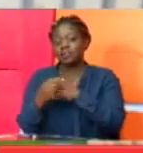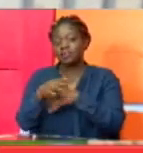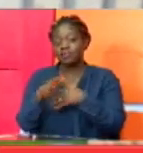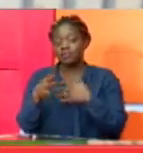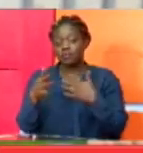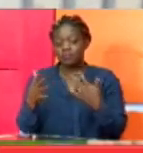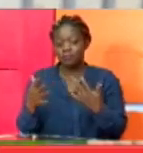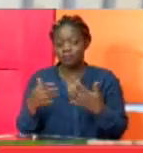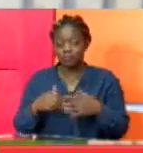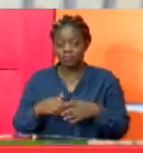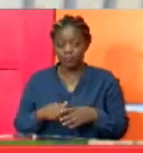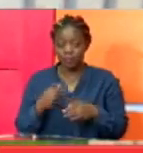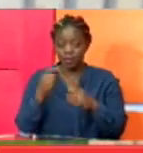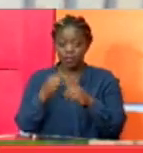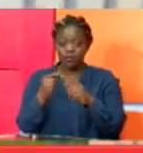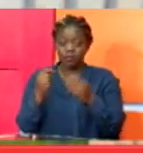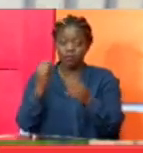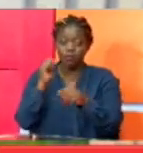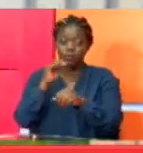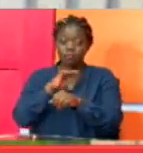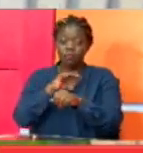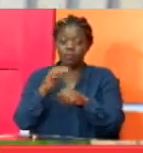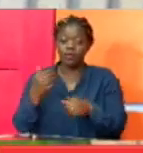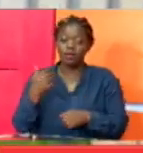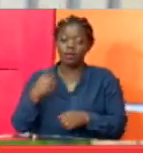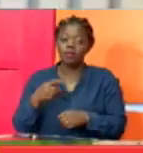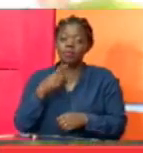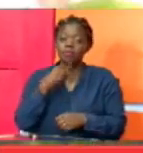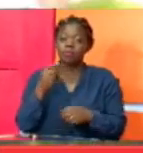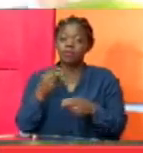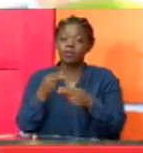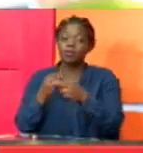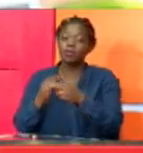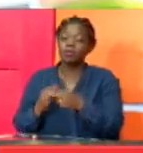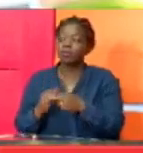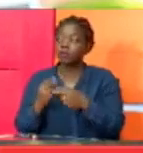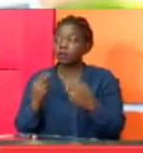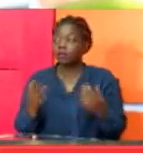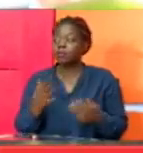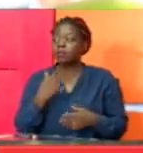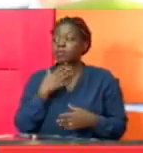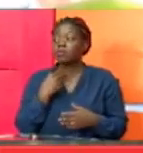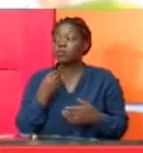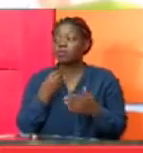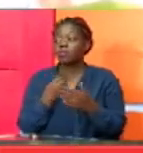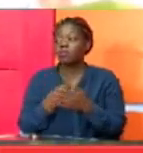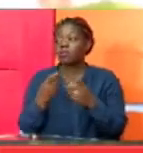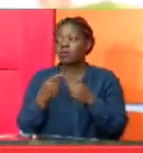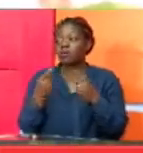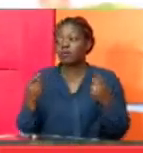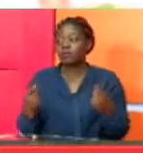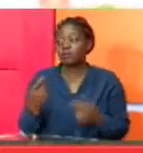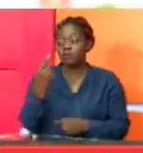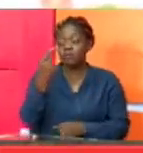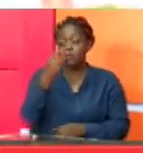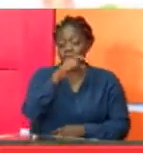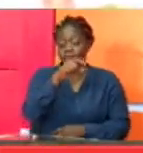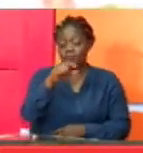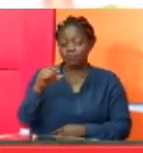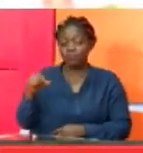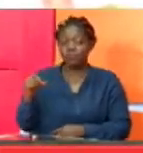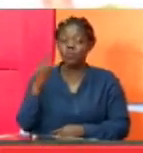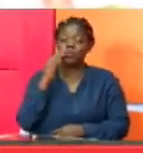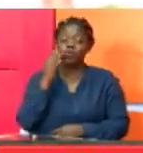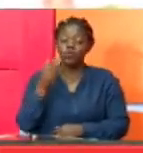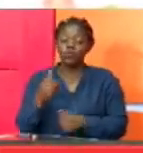mugiraba n'okutuuka okumukolako sajjali omwami sente yazeewola bwewozi. Ayo omwana bagala sente nyingi ate batusaba emiliyoni emu buli wiiki kyokka